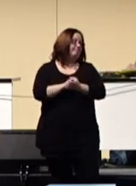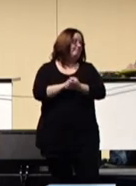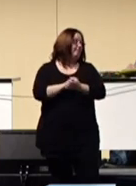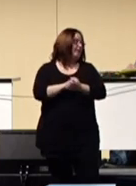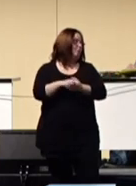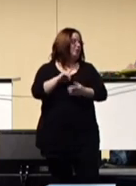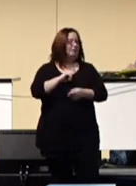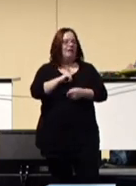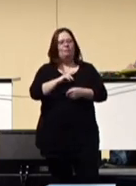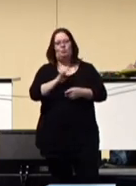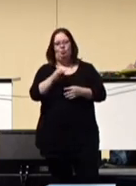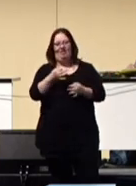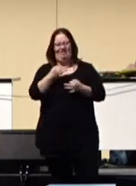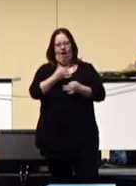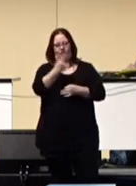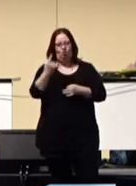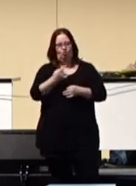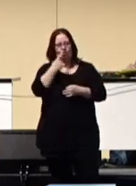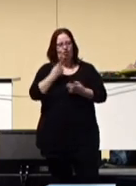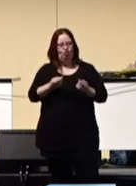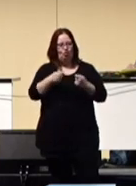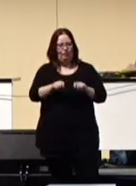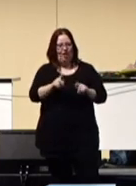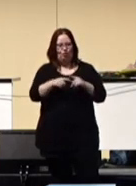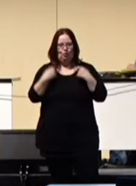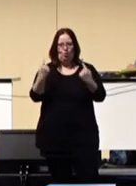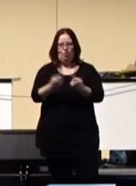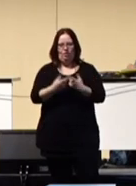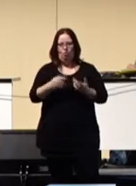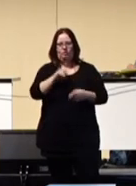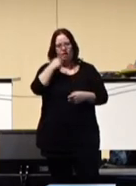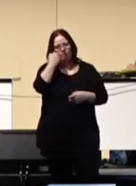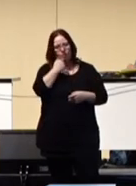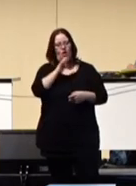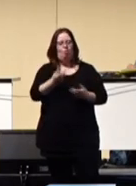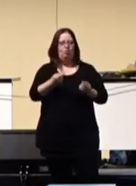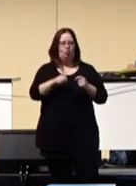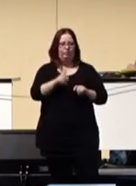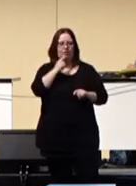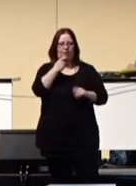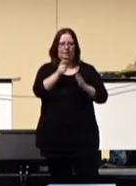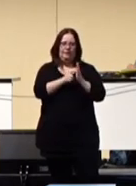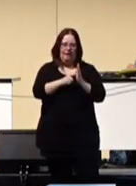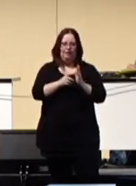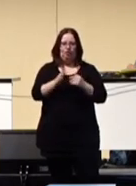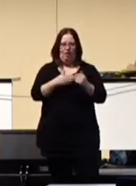wir sind ja jetzt in der Fragestunde und nicht in der Schlussfolgerungsrunde. Und dann sollten Sie bei der Schlussfolgerung auch die